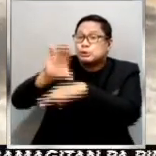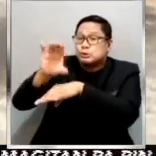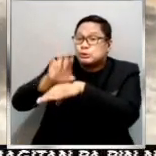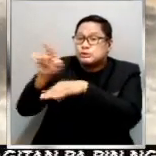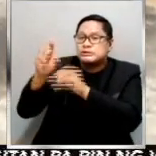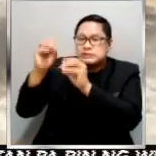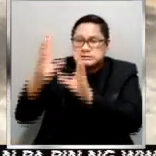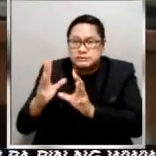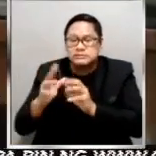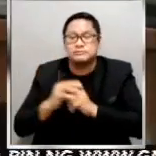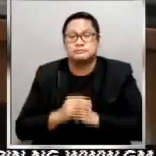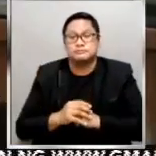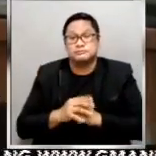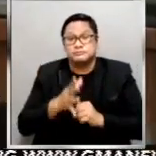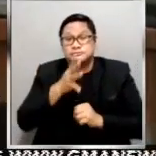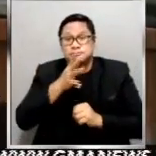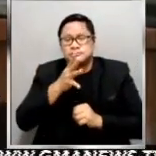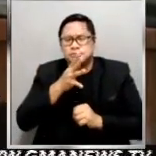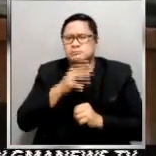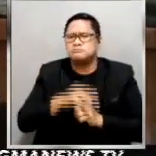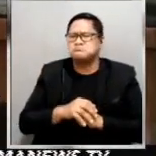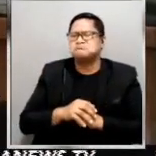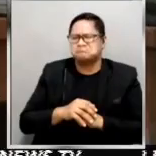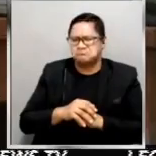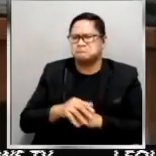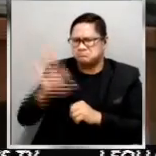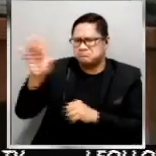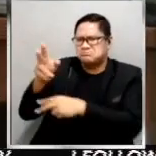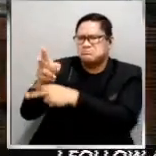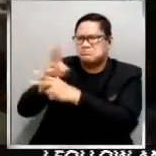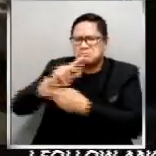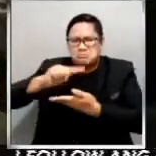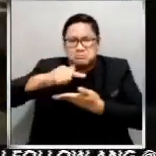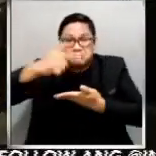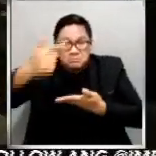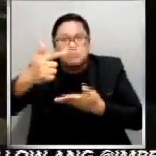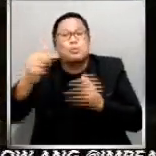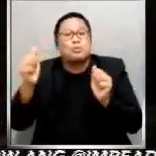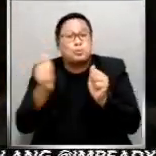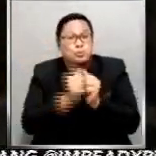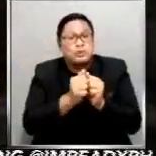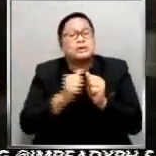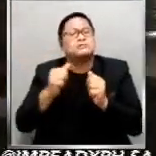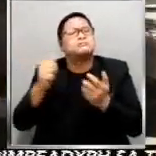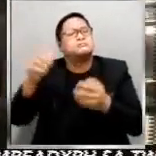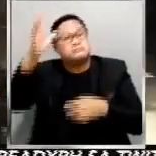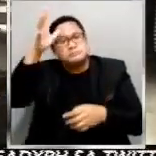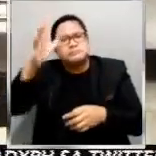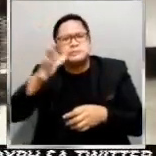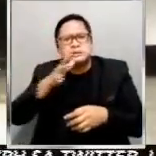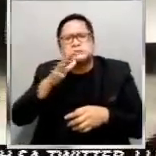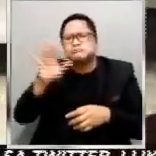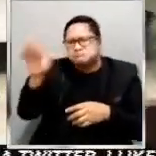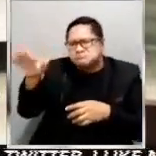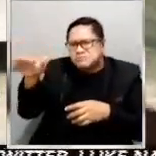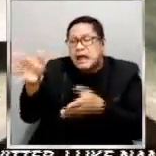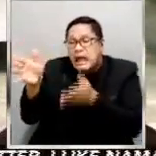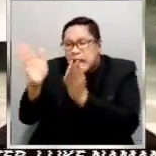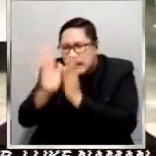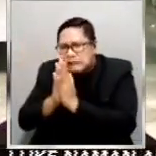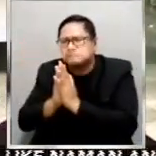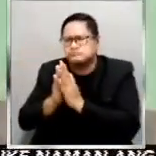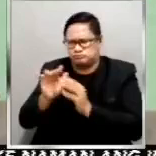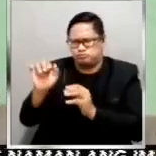ni Elrich nanghiram ng laptop at kasama ng iba pang mga magulang nakiusap sa katabing establishmento na magigigamit